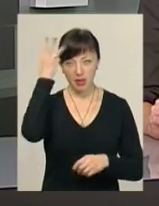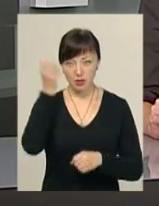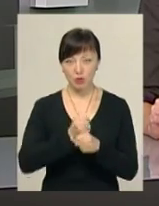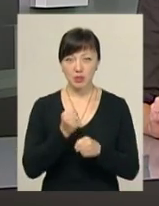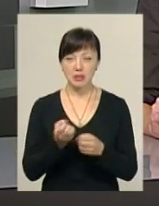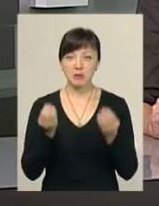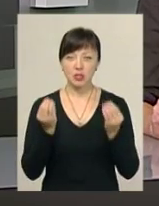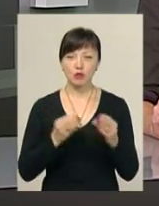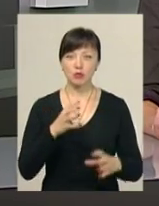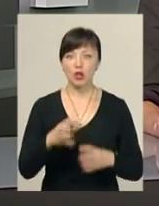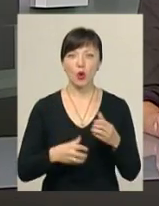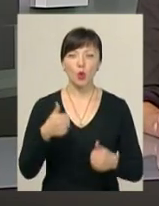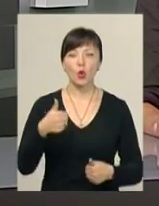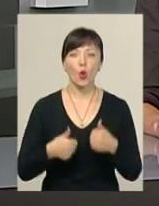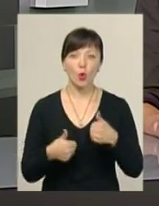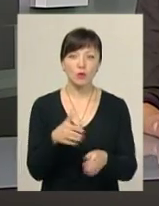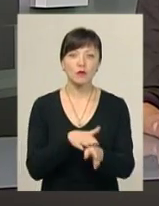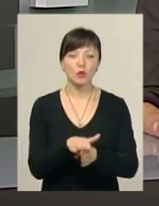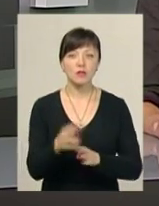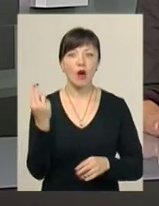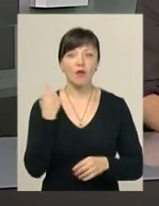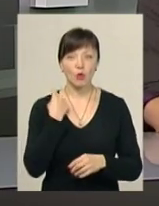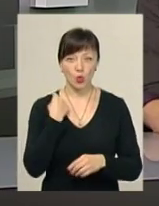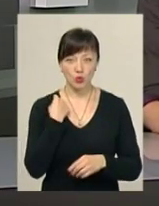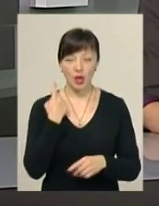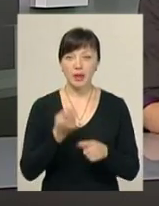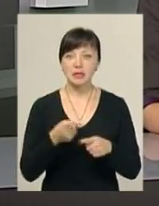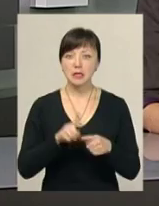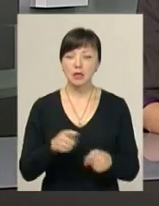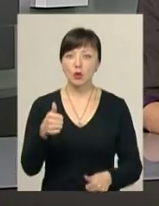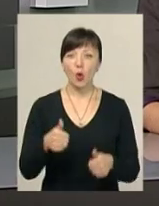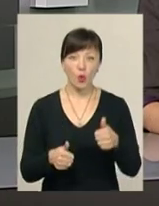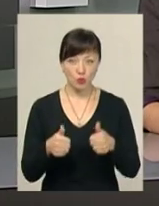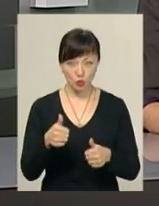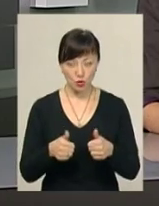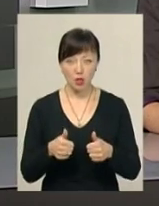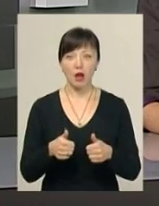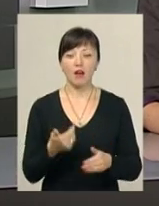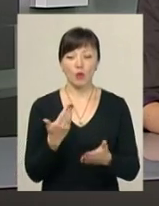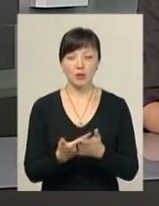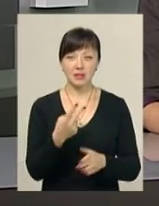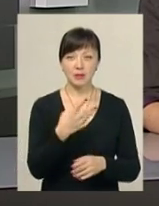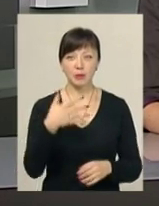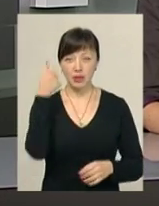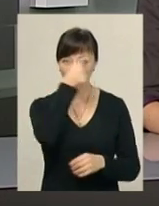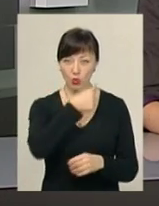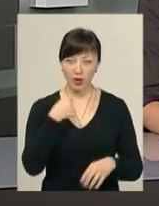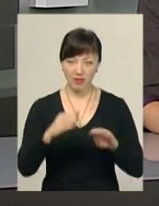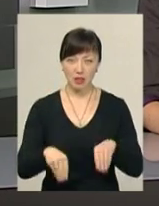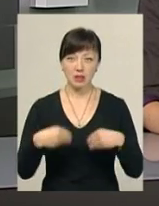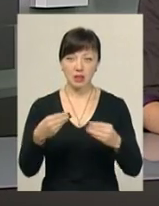з престижного міжнародного конкурсу, що відбувся у Лондоні. The European Property Awards ось уже 25 років